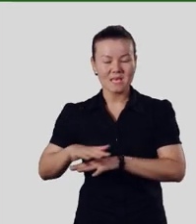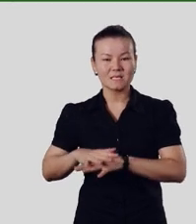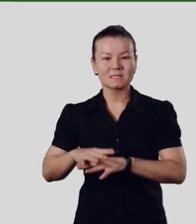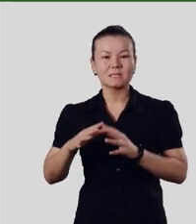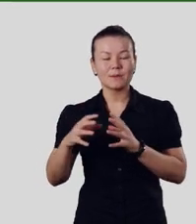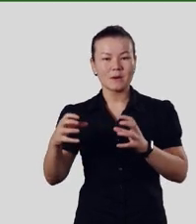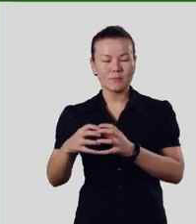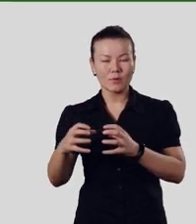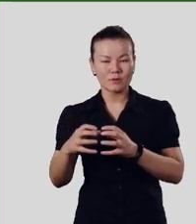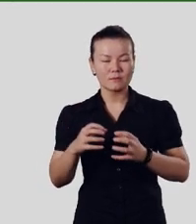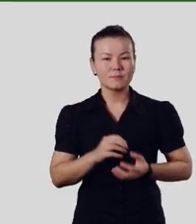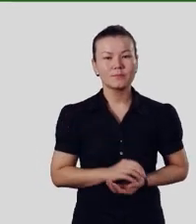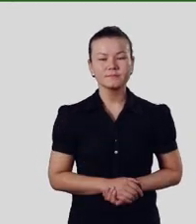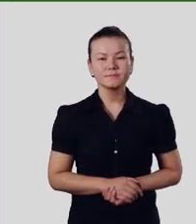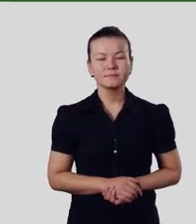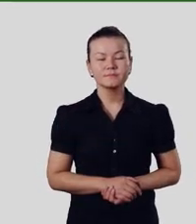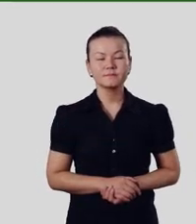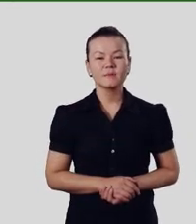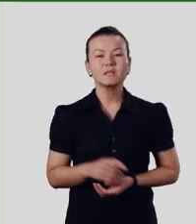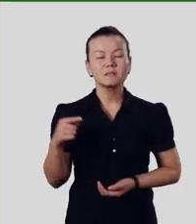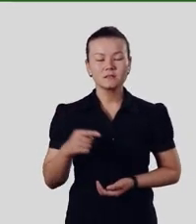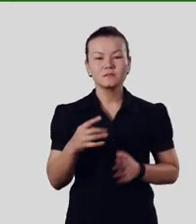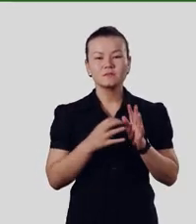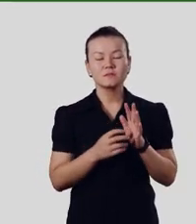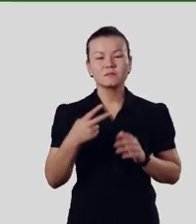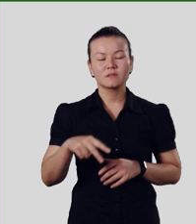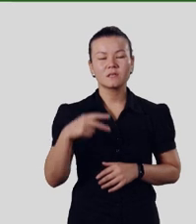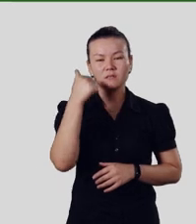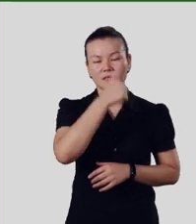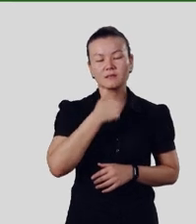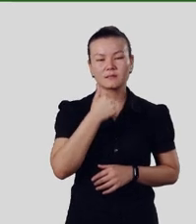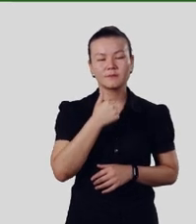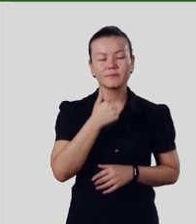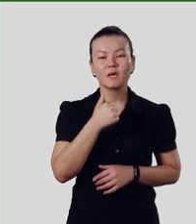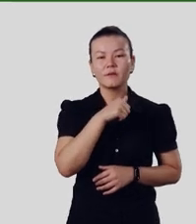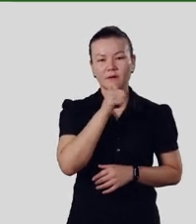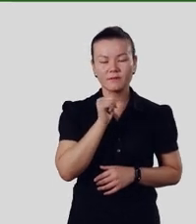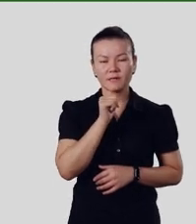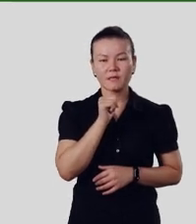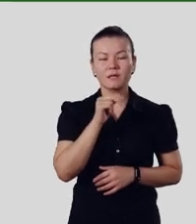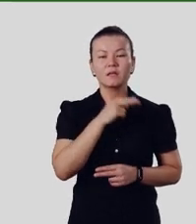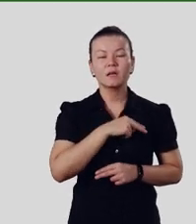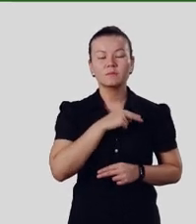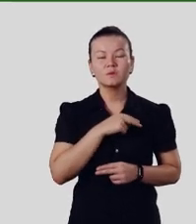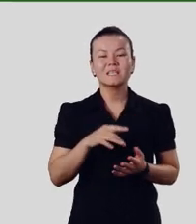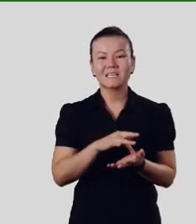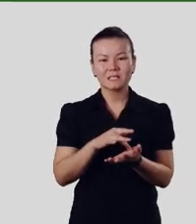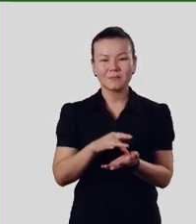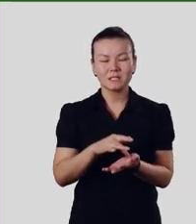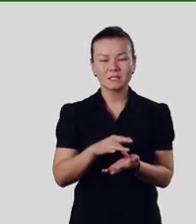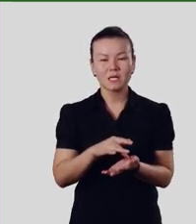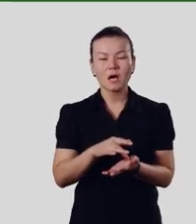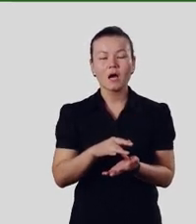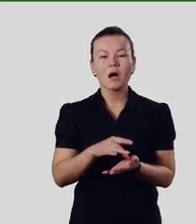метеорологические наблюдения. В 1920-х годах в Африке работала экспедиция